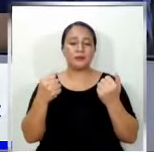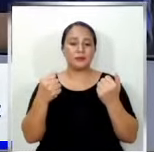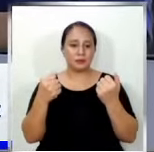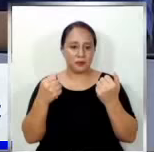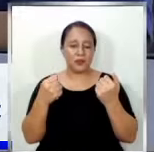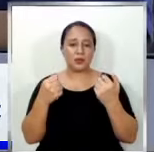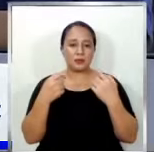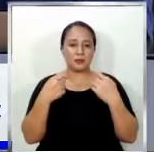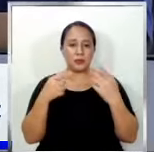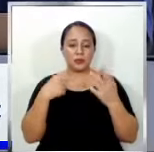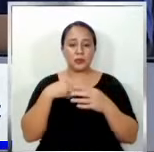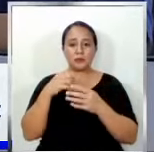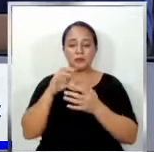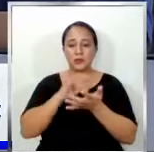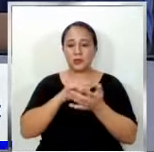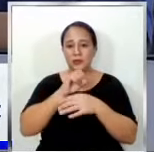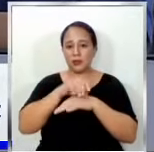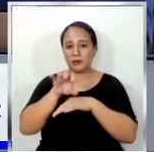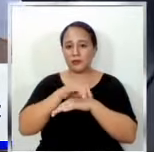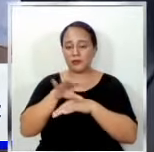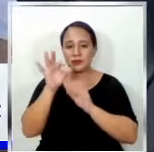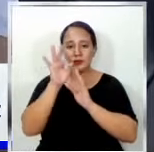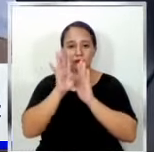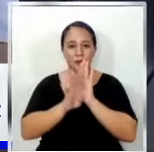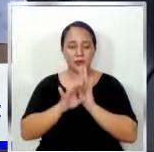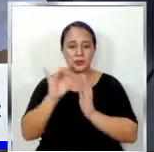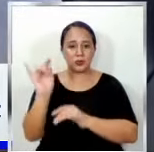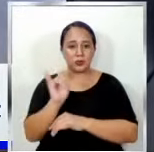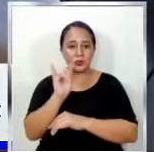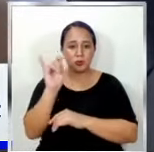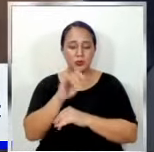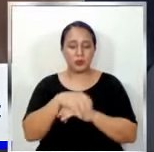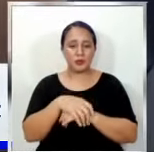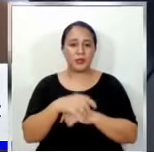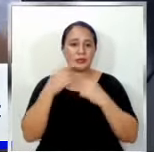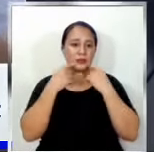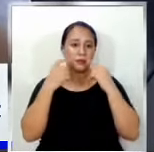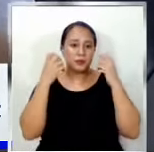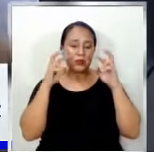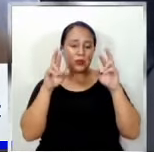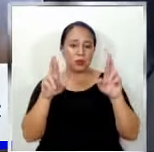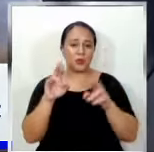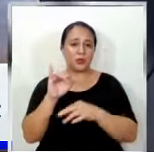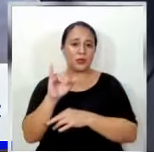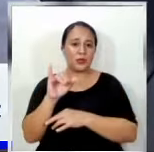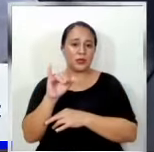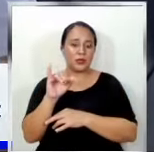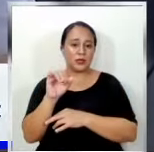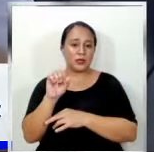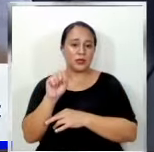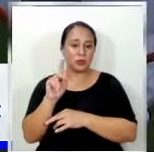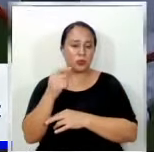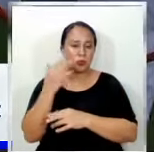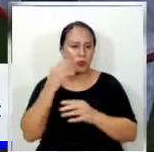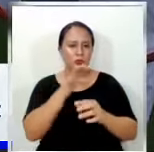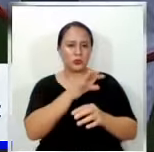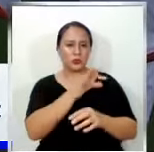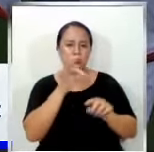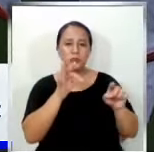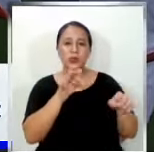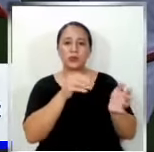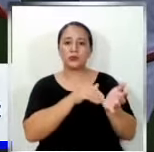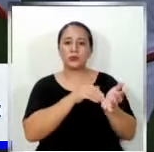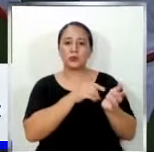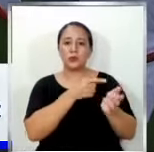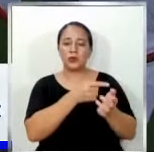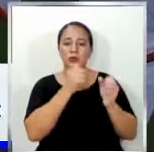medical advice sa Facebook at sa YouTube. Sabi ni Mayor Isko, si Ong ang pinili niyang running mate dahil bilang isang doktor,